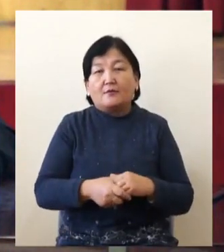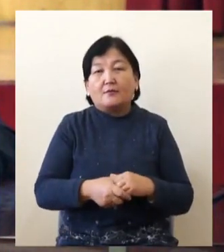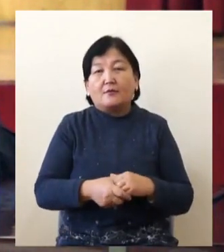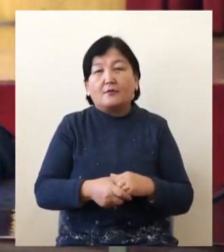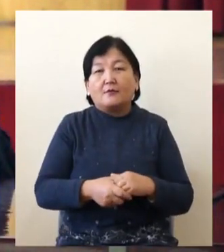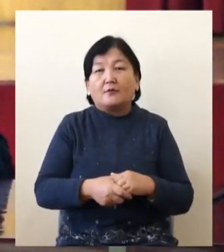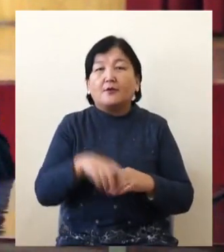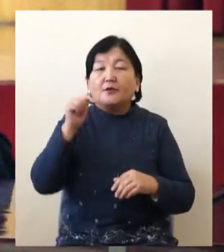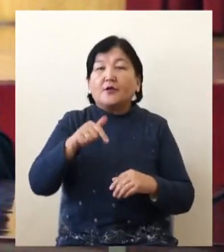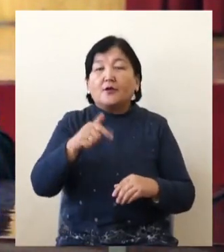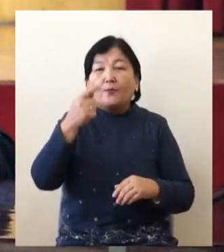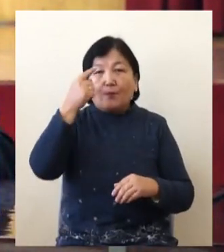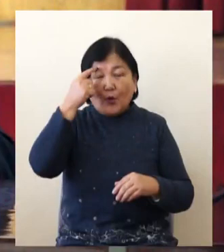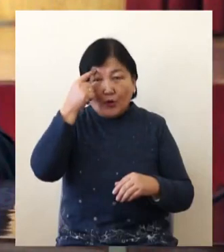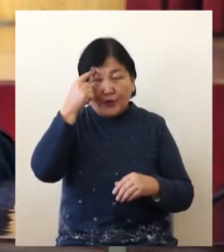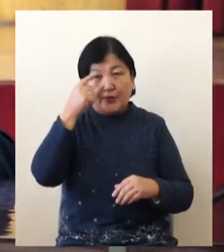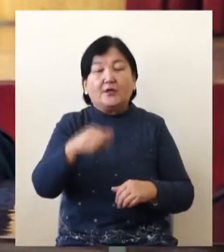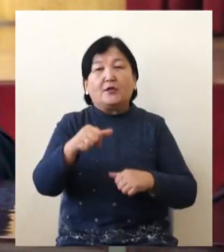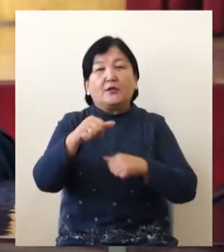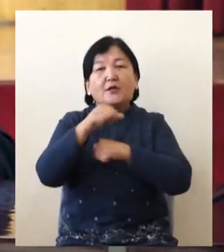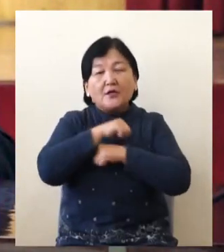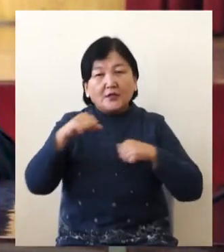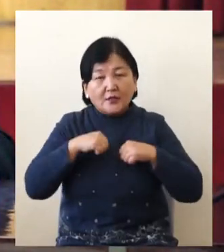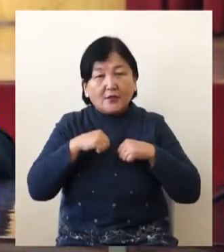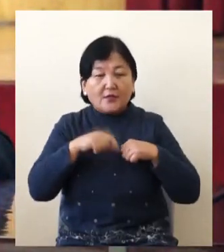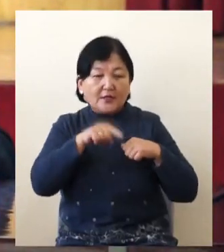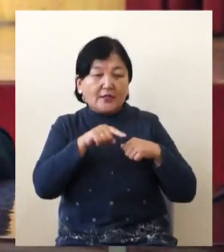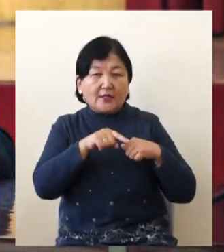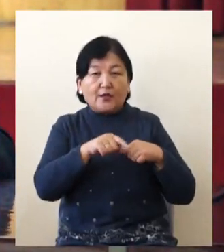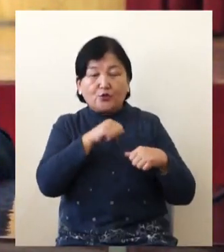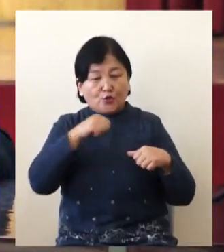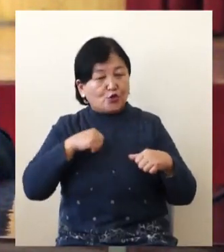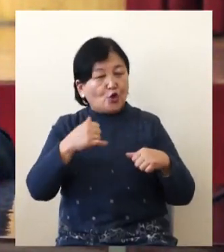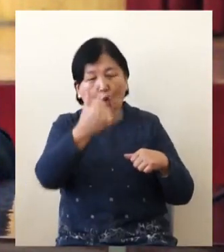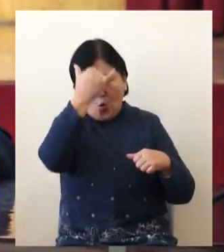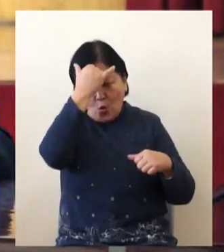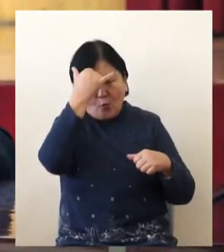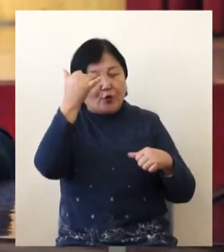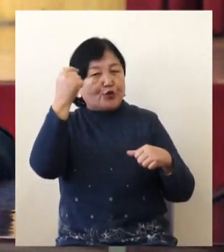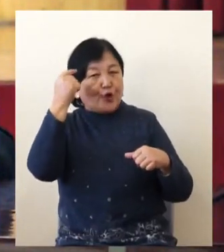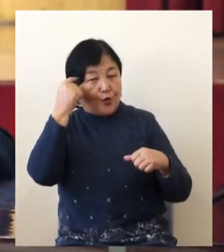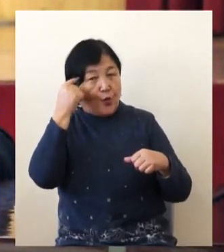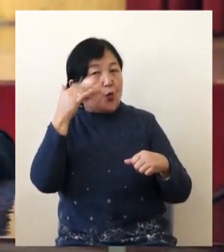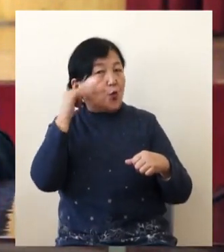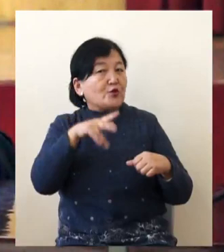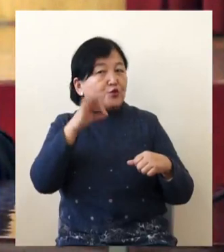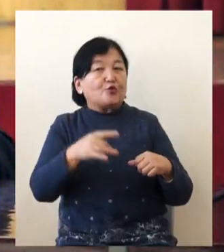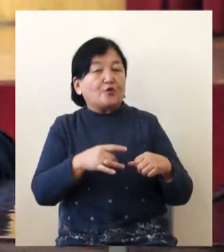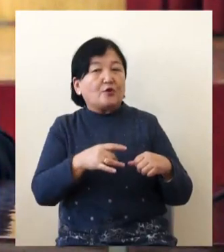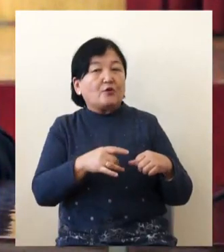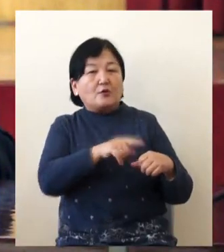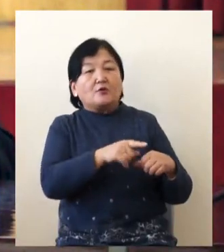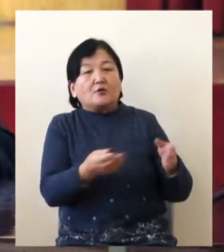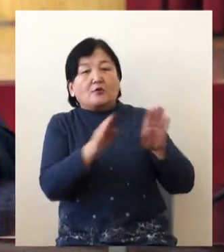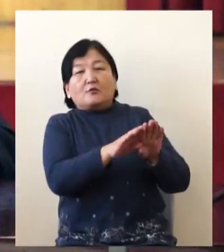А энийг манай Монголын иргэд яг энэ талаас нь ухамсарлаж ойлгохгүй улс төрчдийн бий болгосон хөөсөн